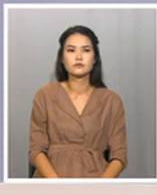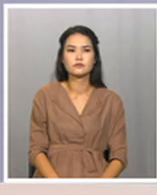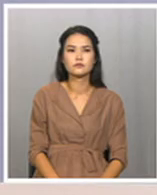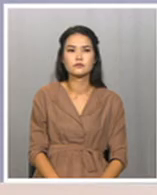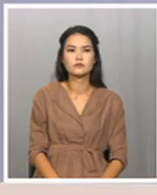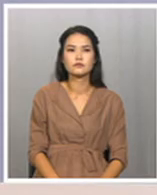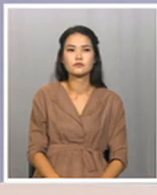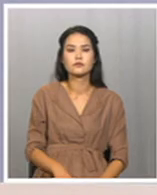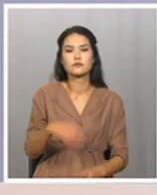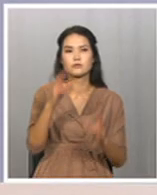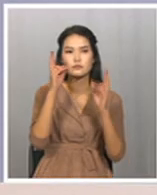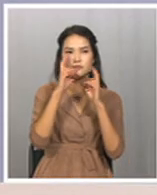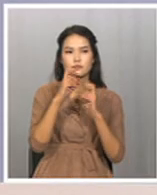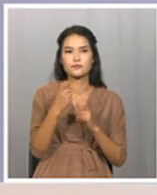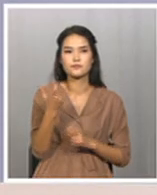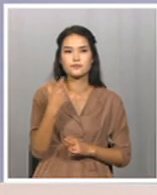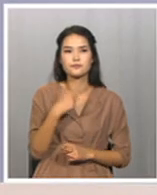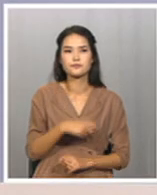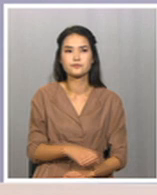Проверьте себя.